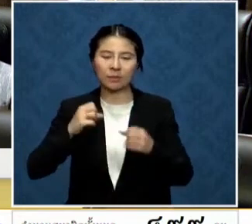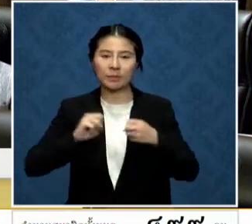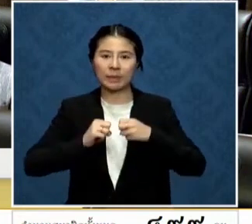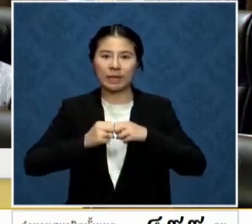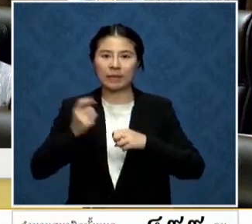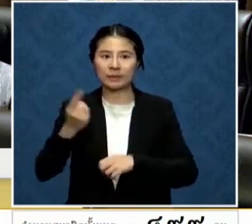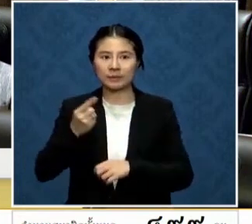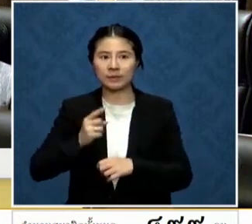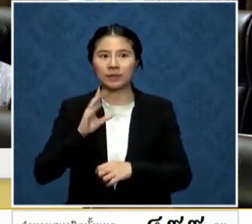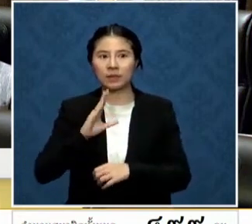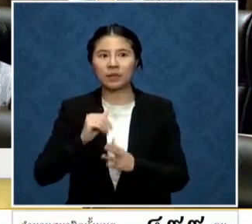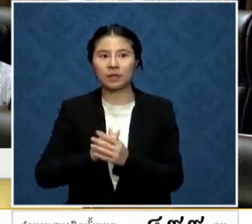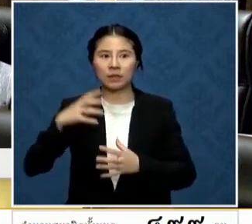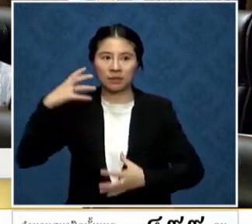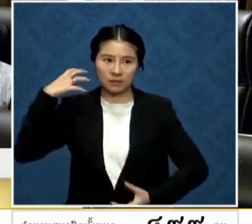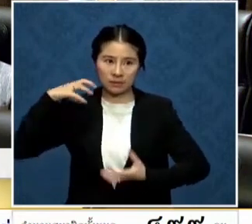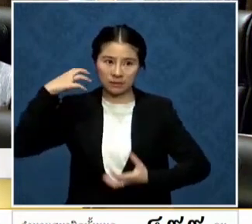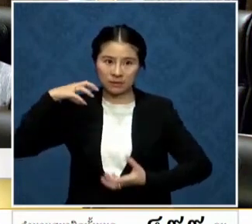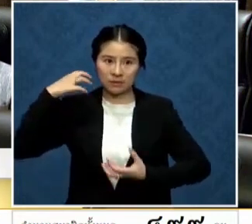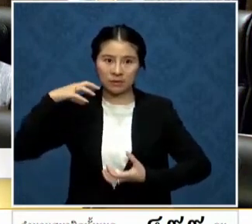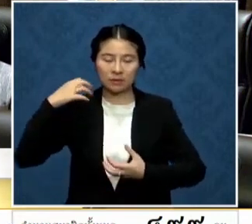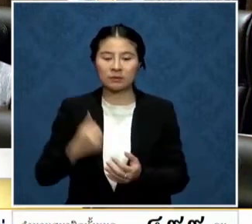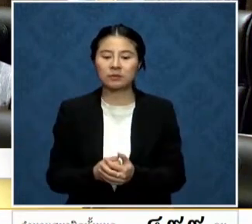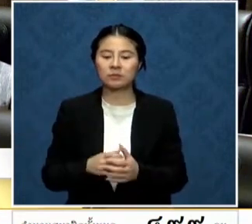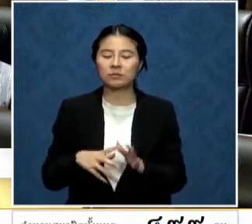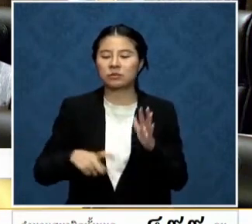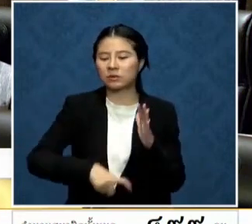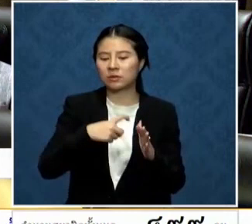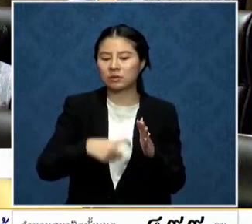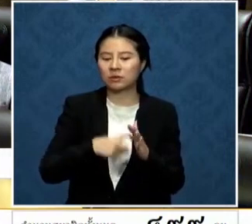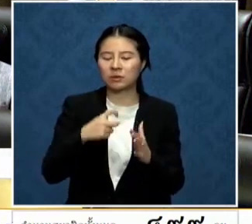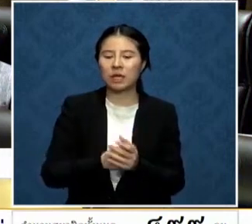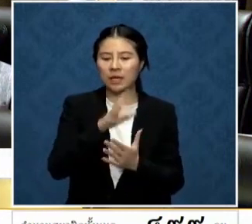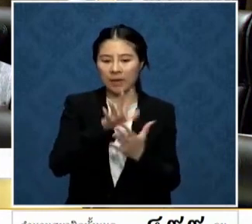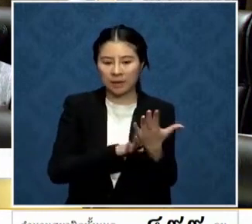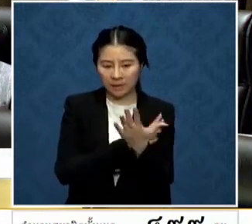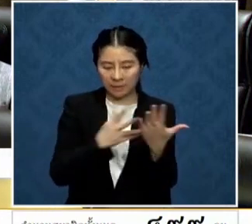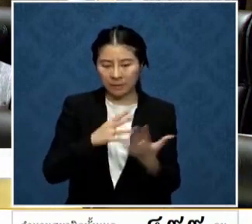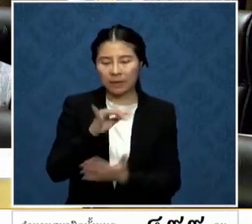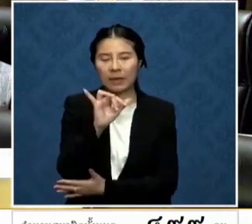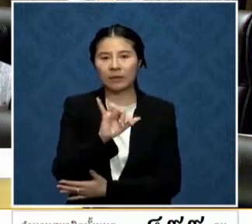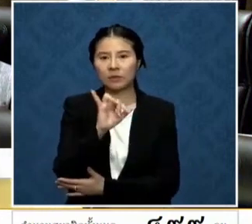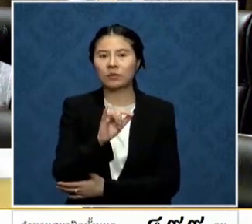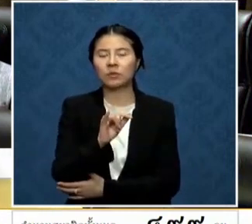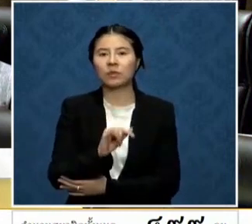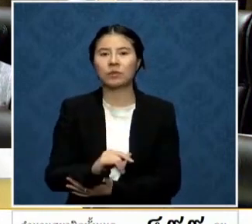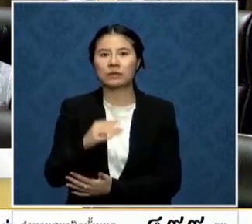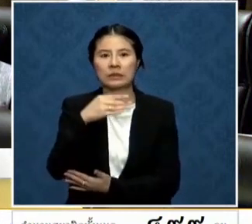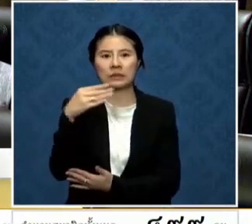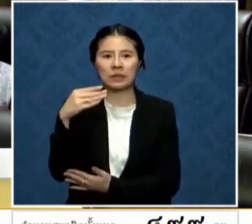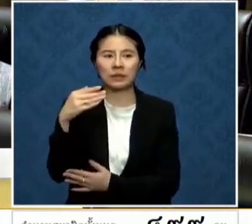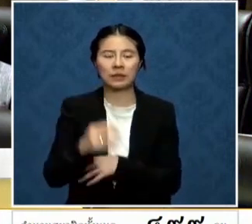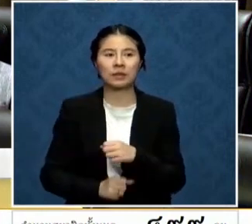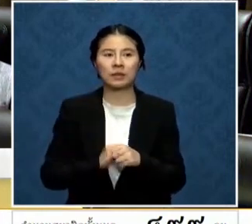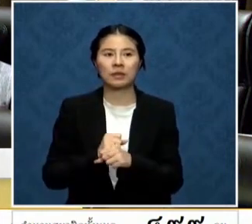ที่แท้จริงของเรื่องลิงเนี่ยและเรื่องช้างมันเกิดจากยุทธศาสตร์ชาติยุทธศาสตร์ชาติใน